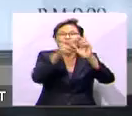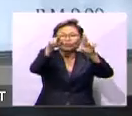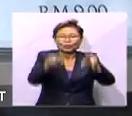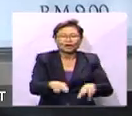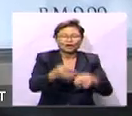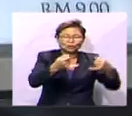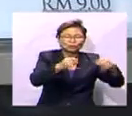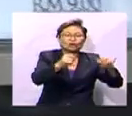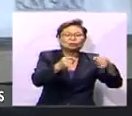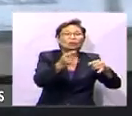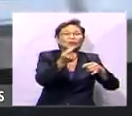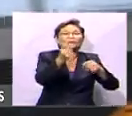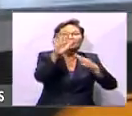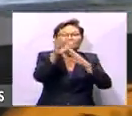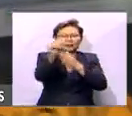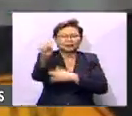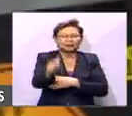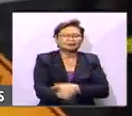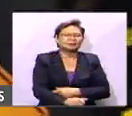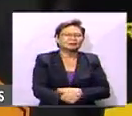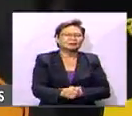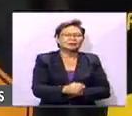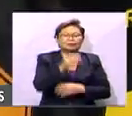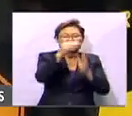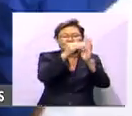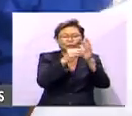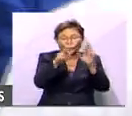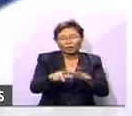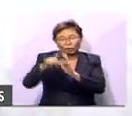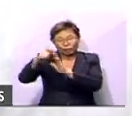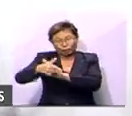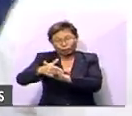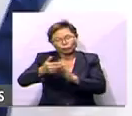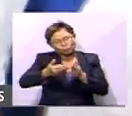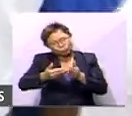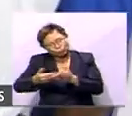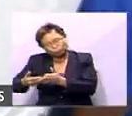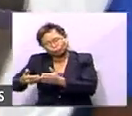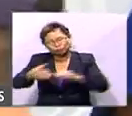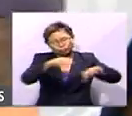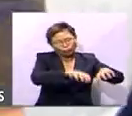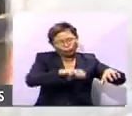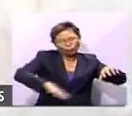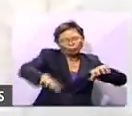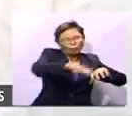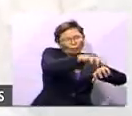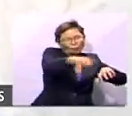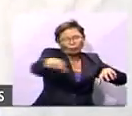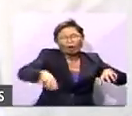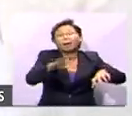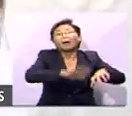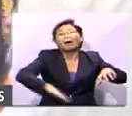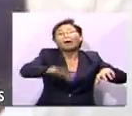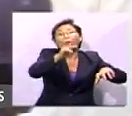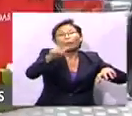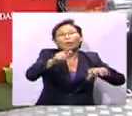yang dijual dengan harga RM5. Pakej menu rakyat ini kemudiannya akan diteruskan di beberapa kawasan sekitar Kuala Lumpur,